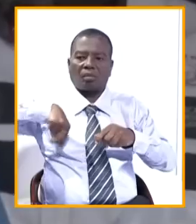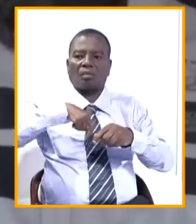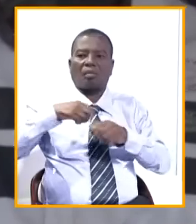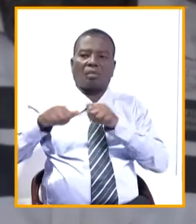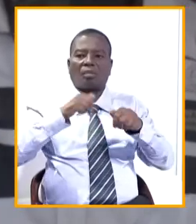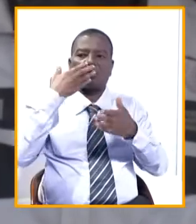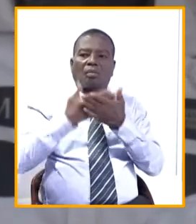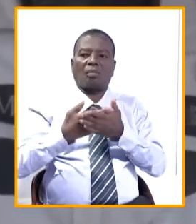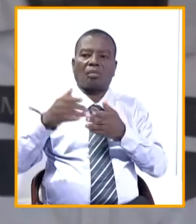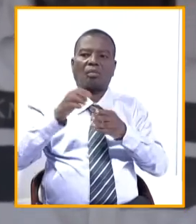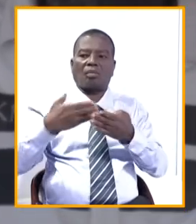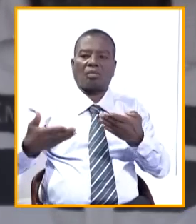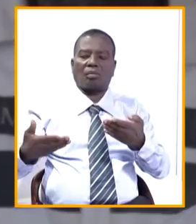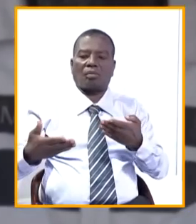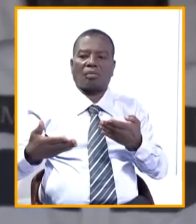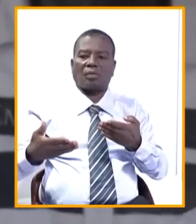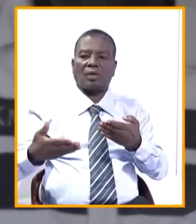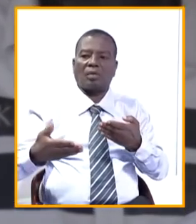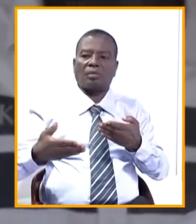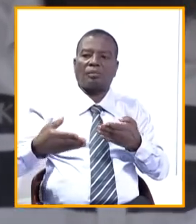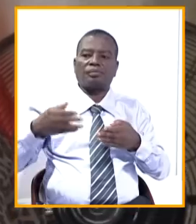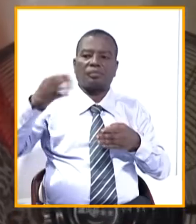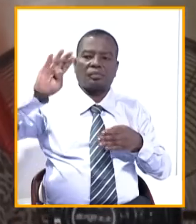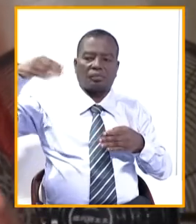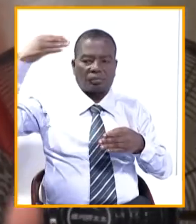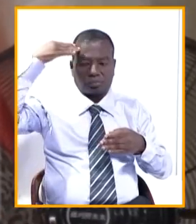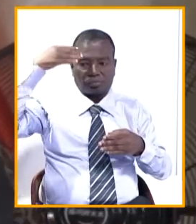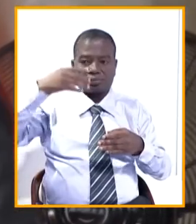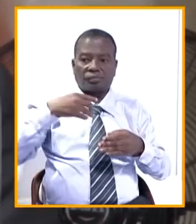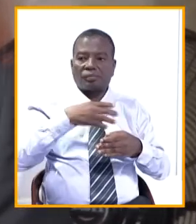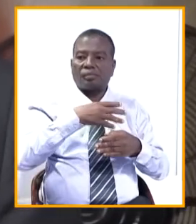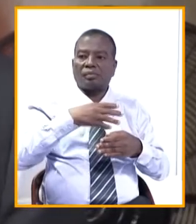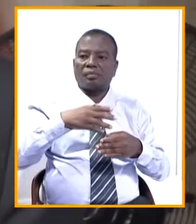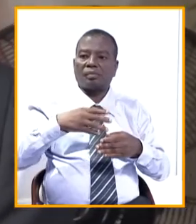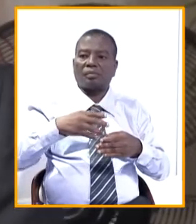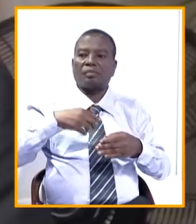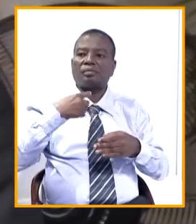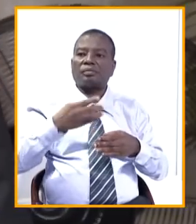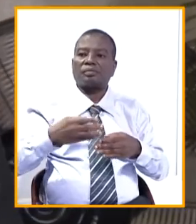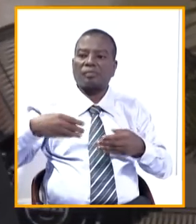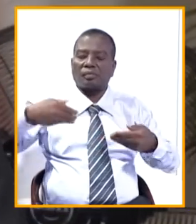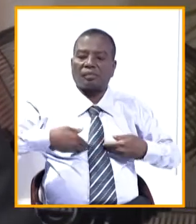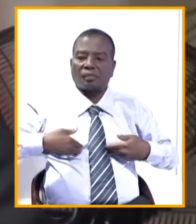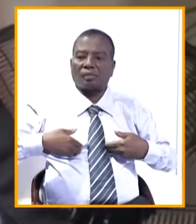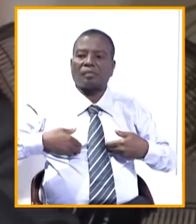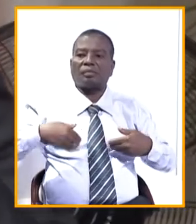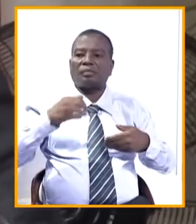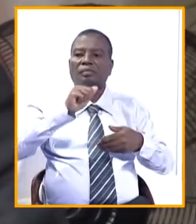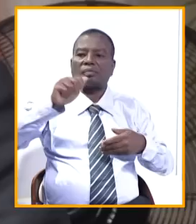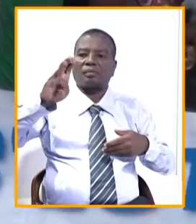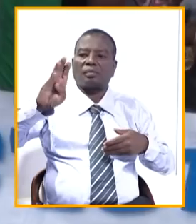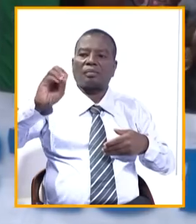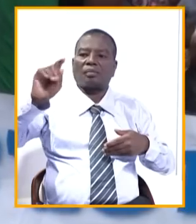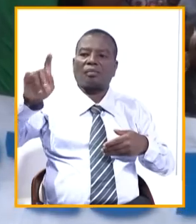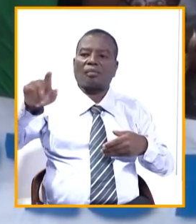bonnes choses. Kandia Camara et Touré Mamadou réitèrent à la jeunesse d'Abobo la volonté du chef de l'État de faire de 2023 l'année